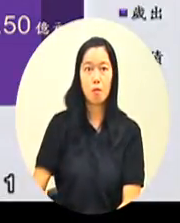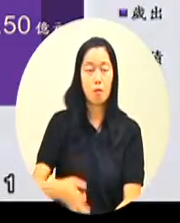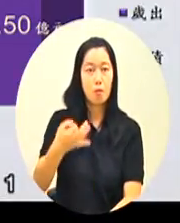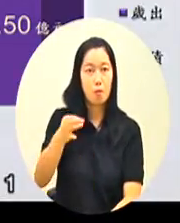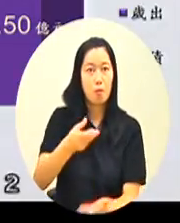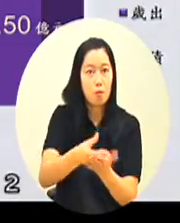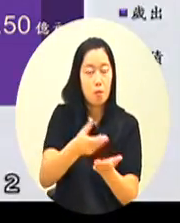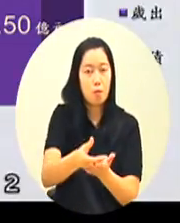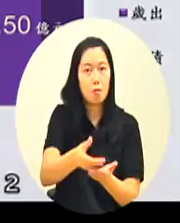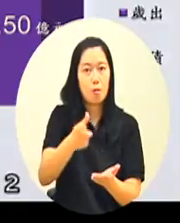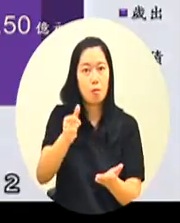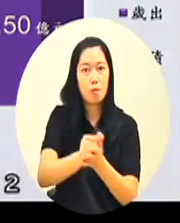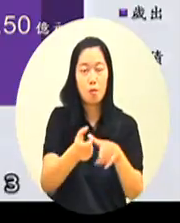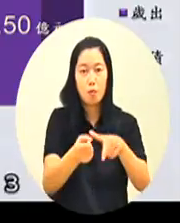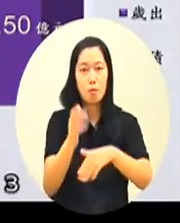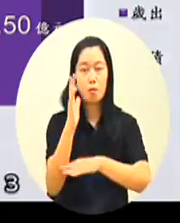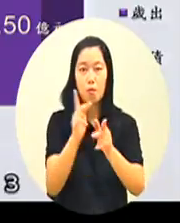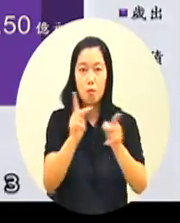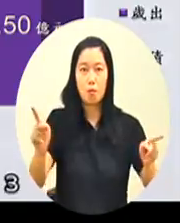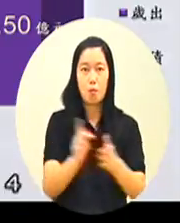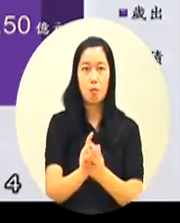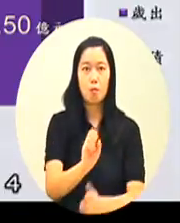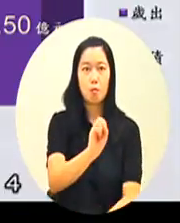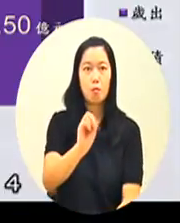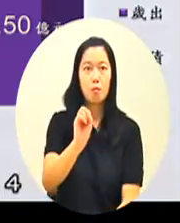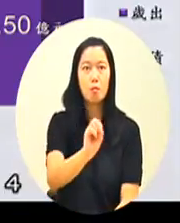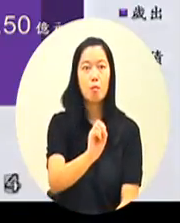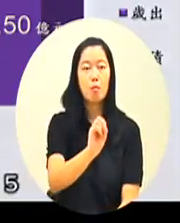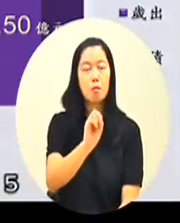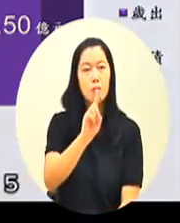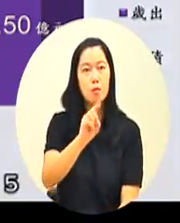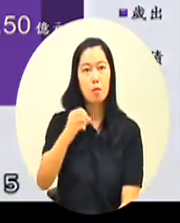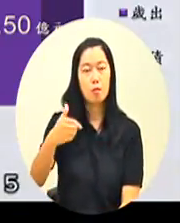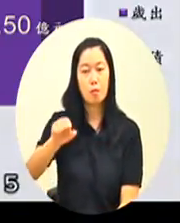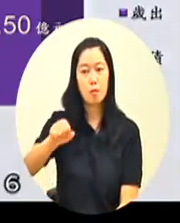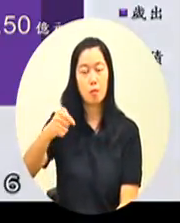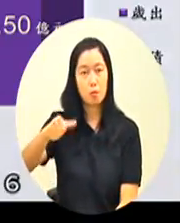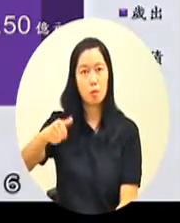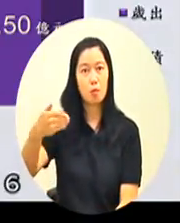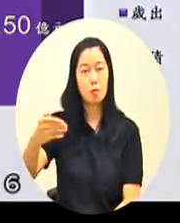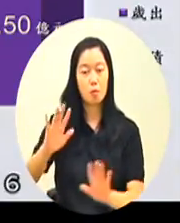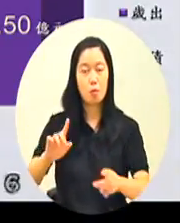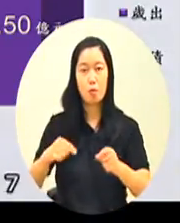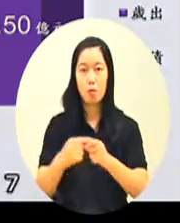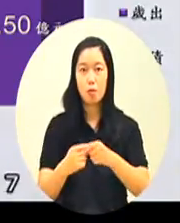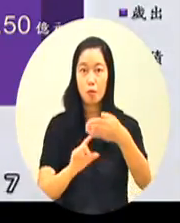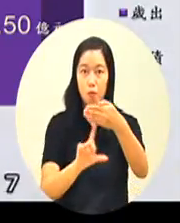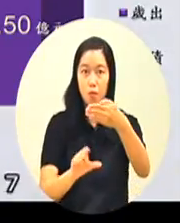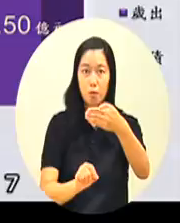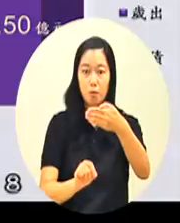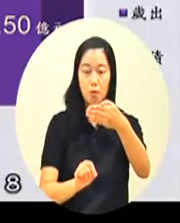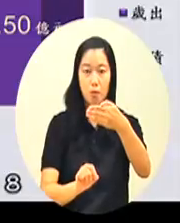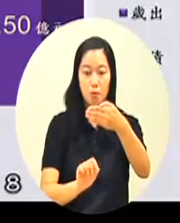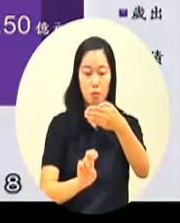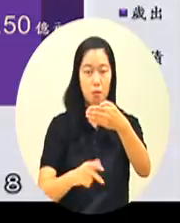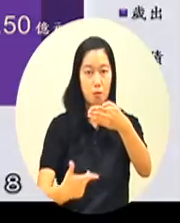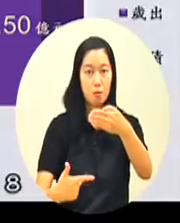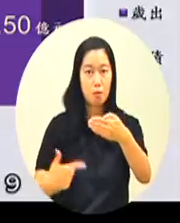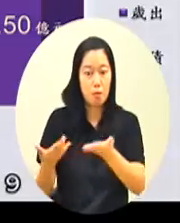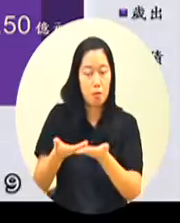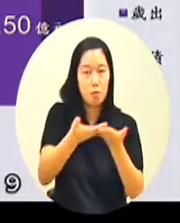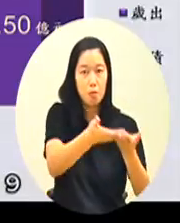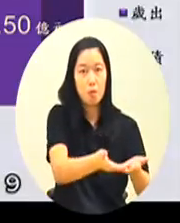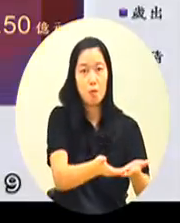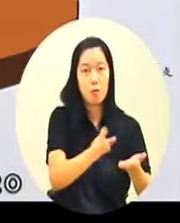35.5亿，公债及赊借收入是108.59亿。那也在今年的9月20 六日送请贵会审